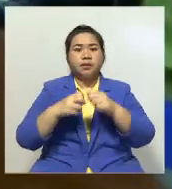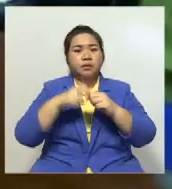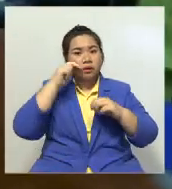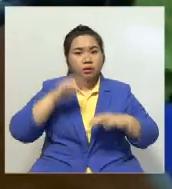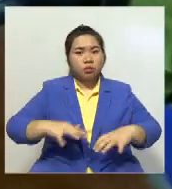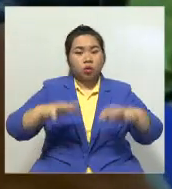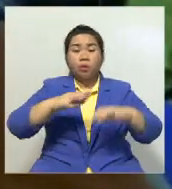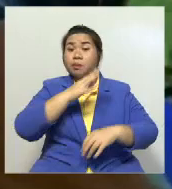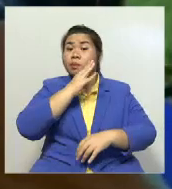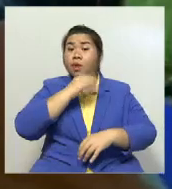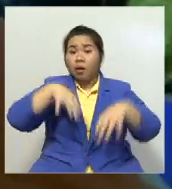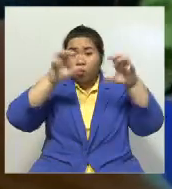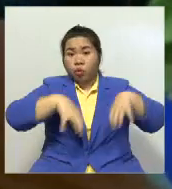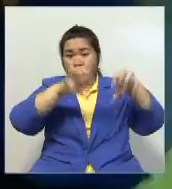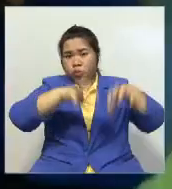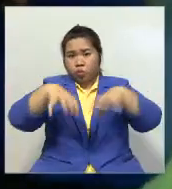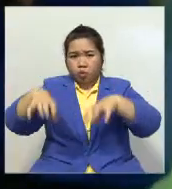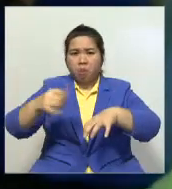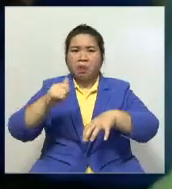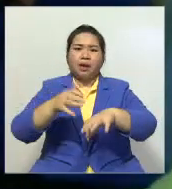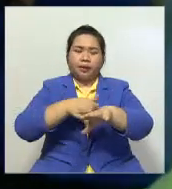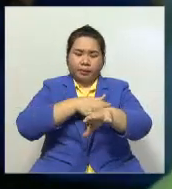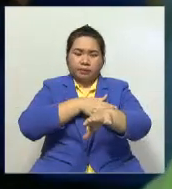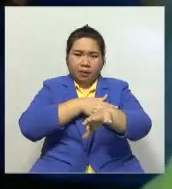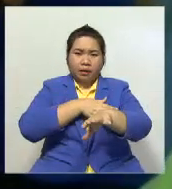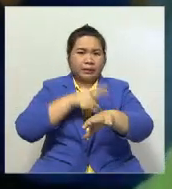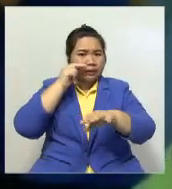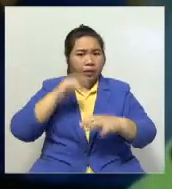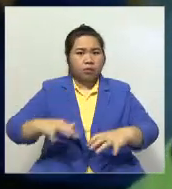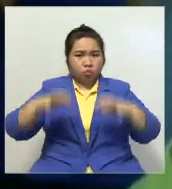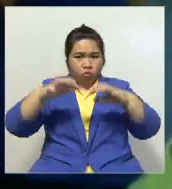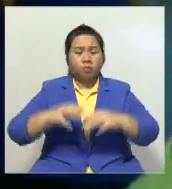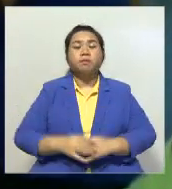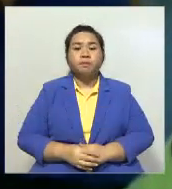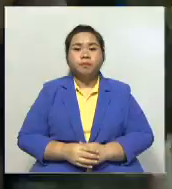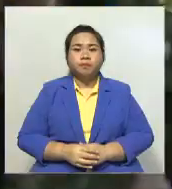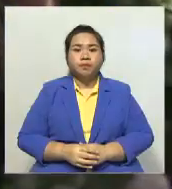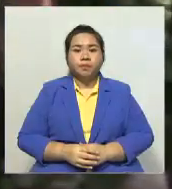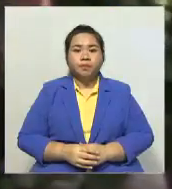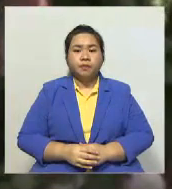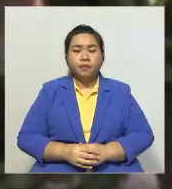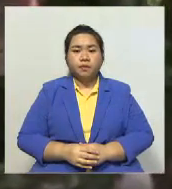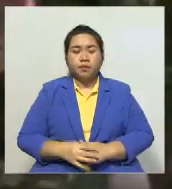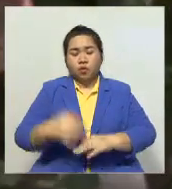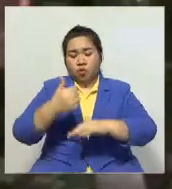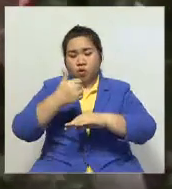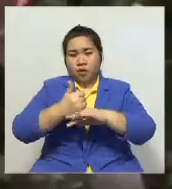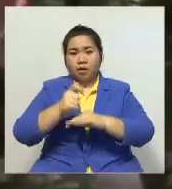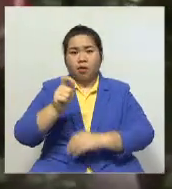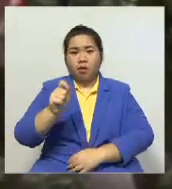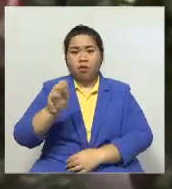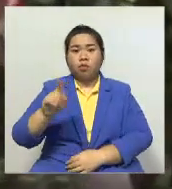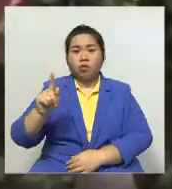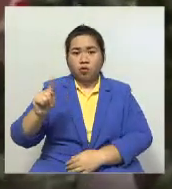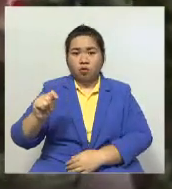ากมีปริมาณฝนมากขึ้นนะคะก็อาจจะเกิดน้ำท่วมได้ด้านของนายสมชายวุฒิพิมลวิทยานายกองค์การบริหารส่วนตำบลไร่โ